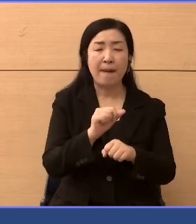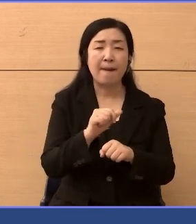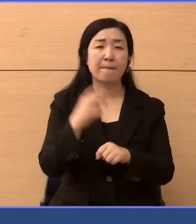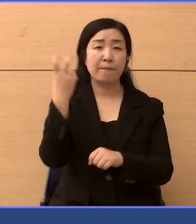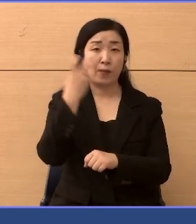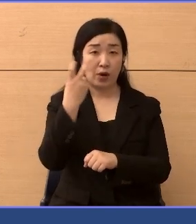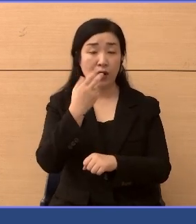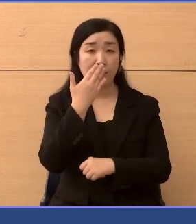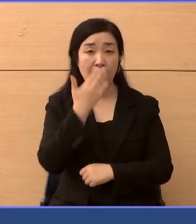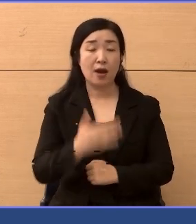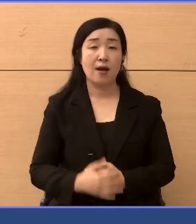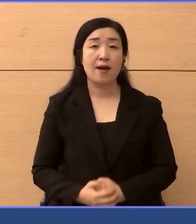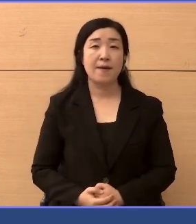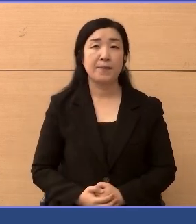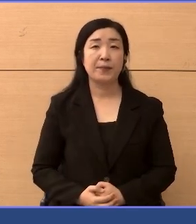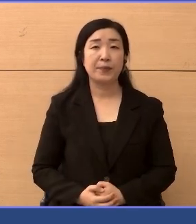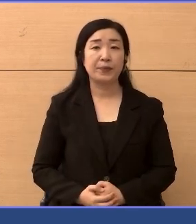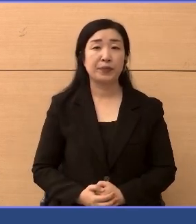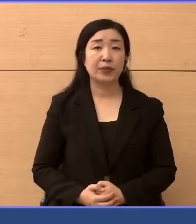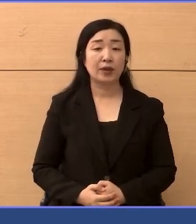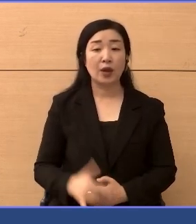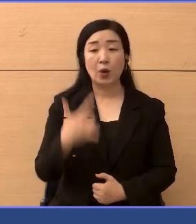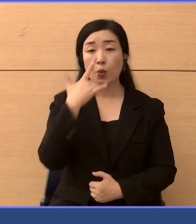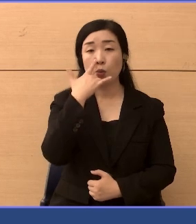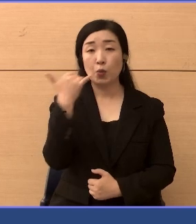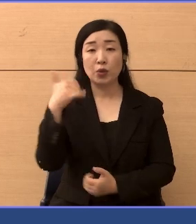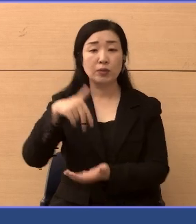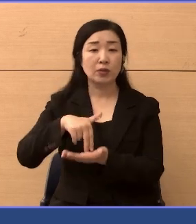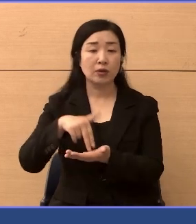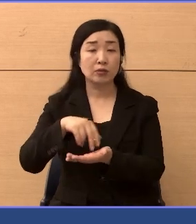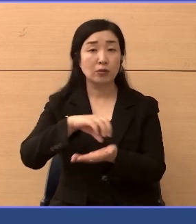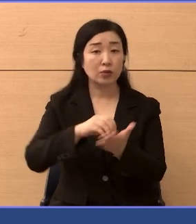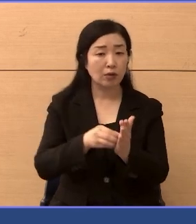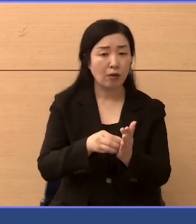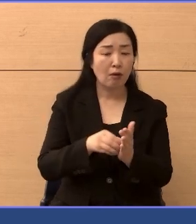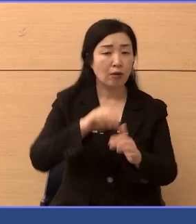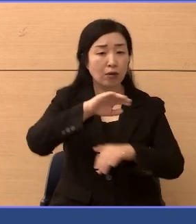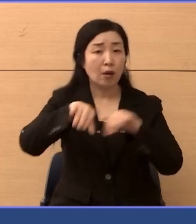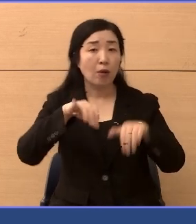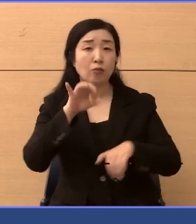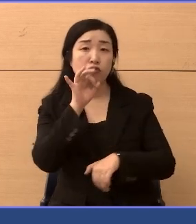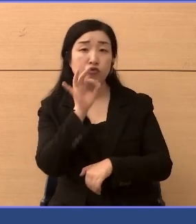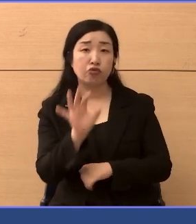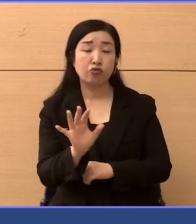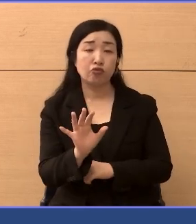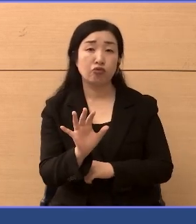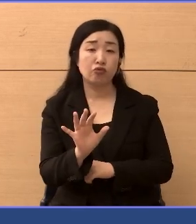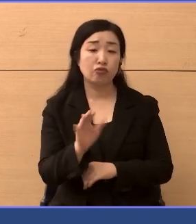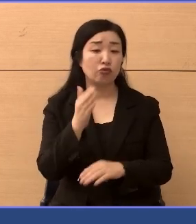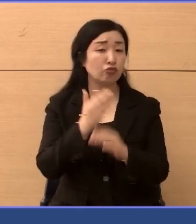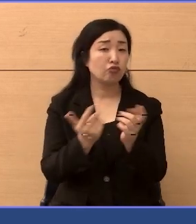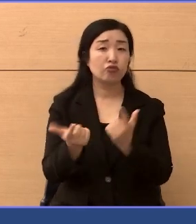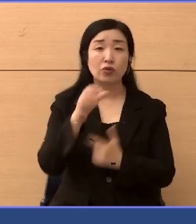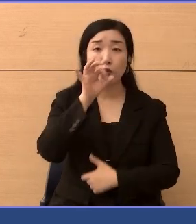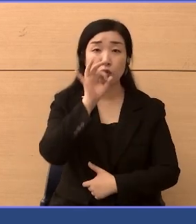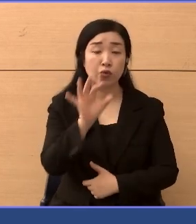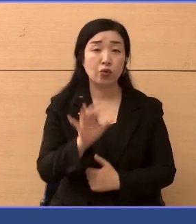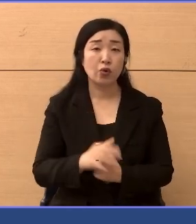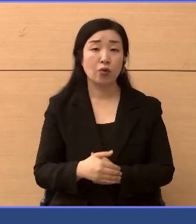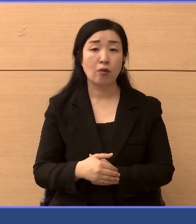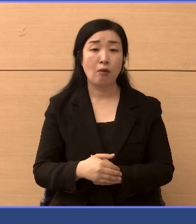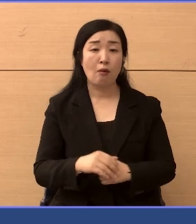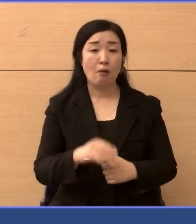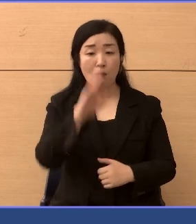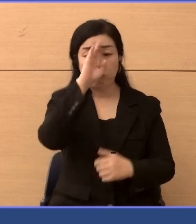있습니다. can't 이런 게 access 없다면 일단 appropriate 부모님 같은 경우에는 interventions. 적절한 어떤 And 대응을 할 without a 수가 없습니다. diagnosis, the 중재를 할 수가 physician 없고요. 그리고 또 will not 진단이